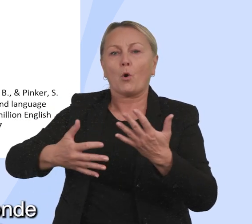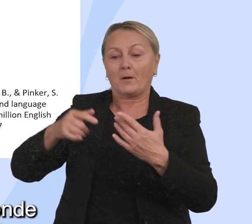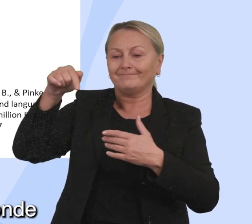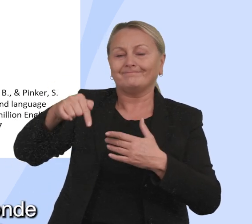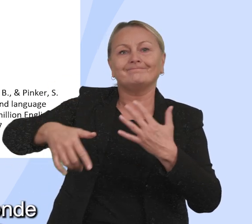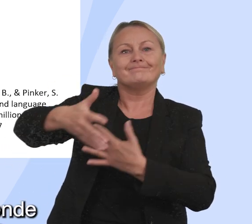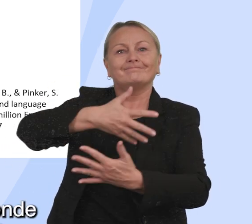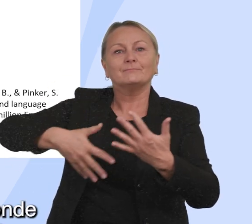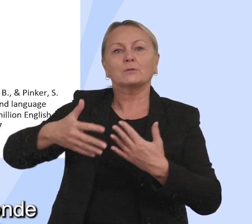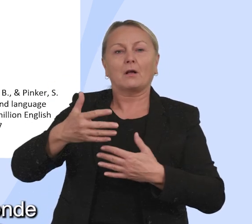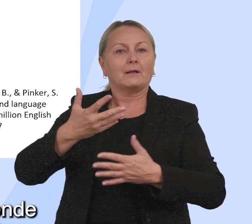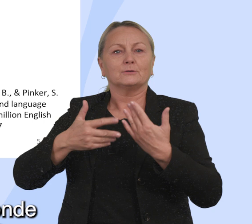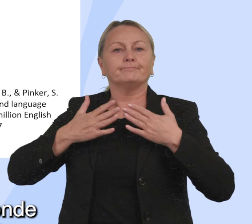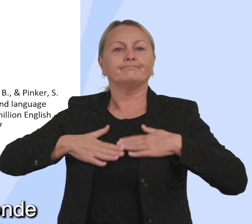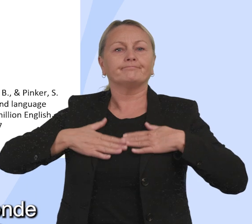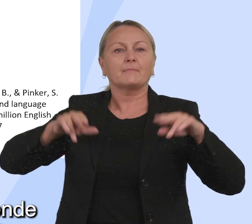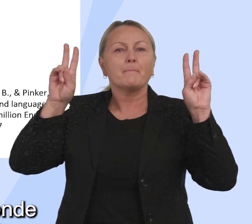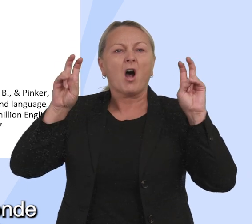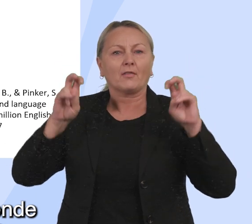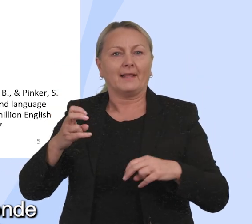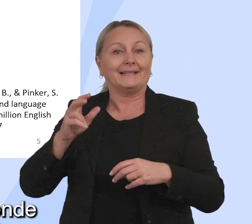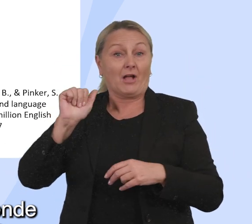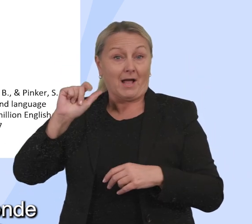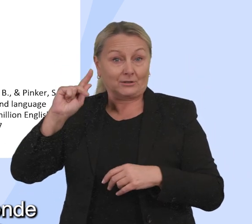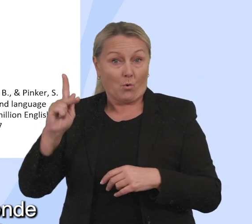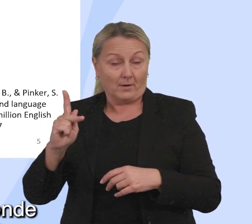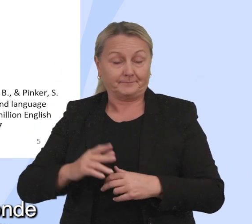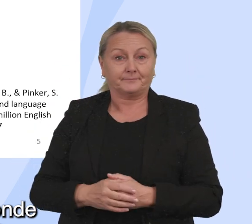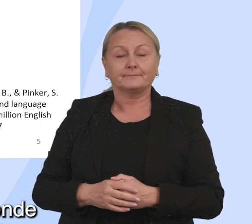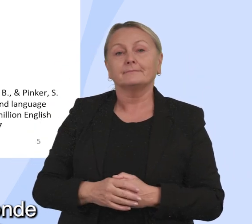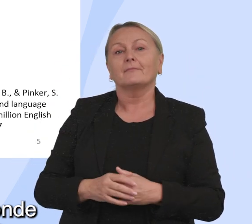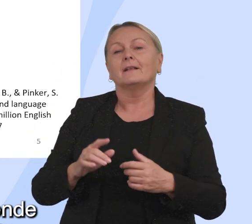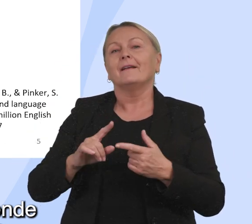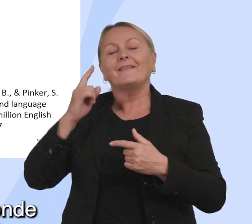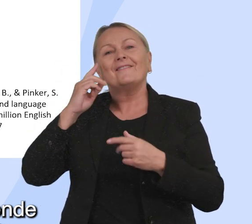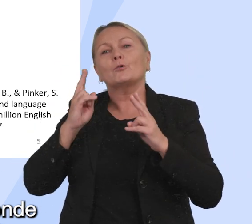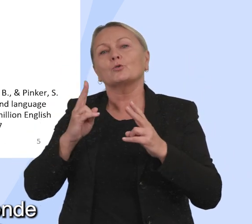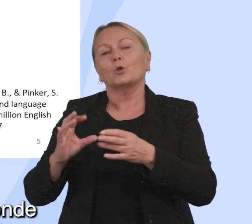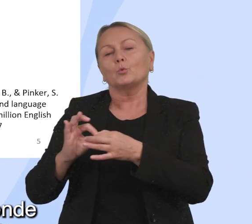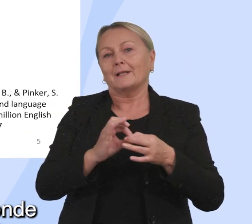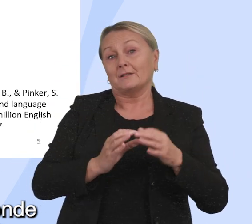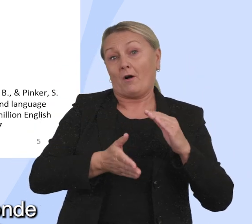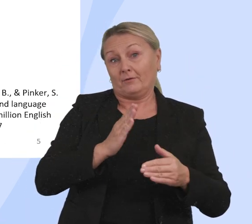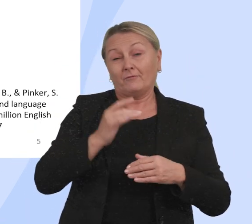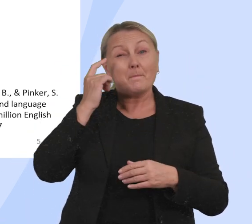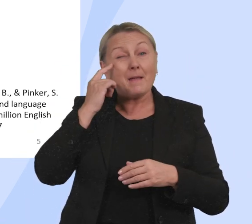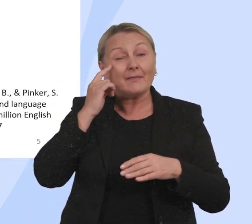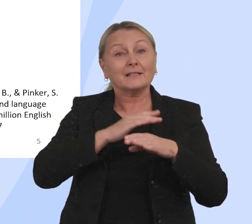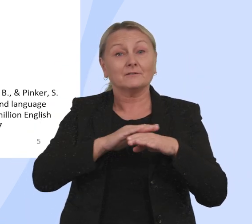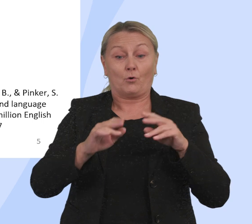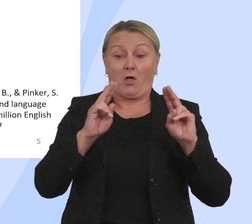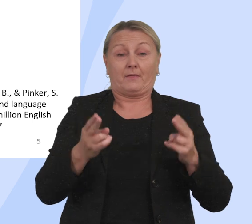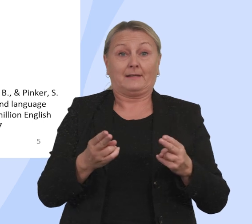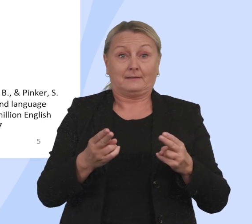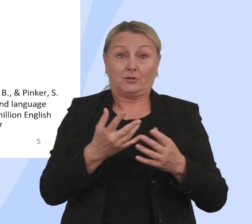Så vi ved også, at konteksten er afgørende for en meningsfuldhed i anvendelsen af sprog, således at